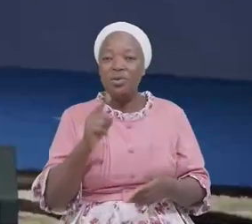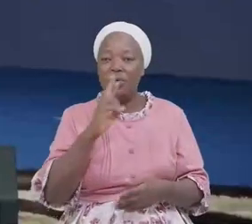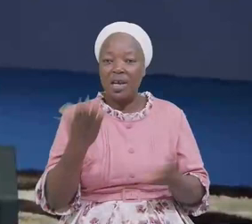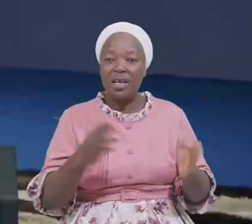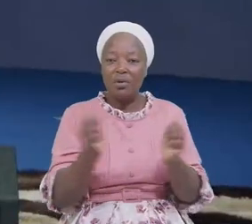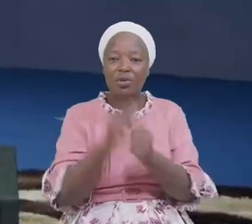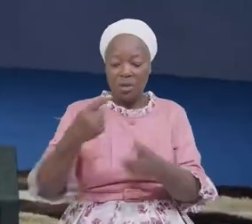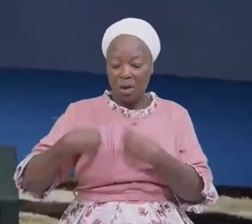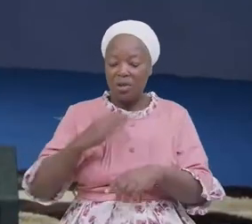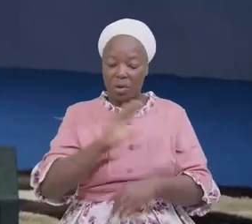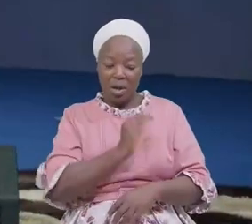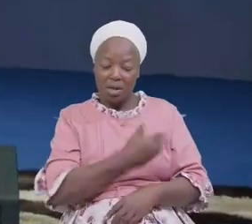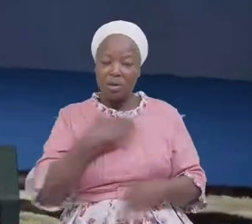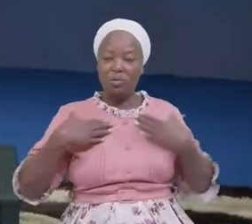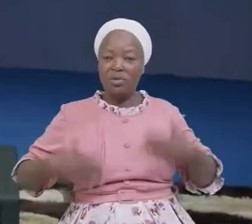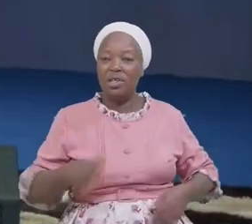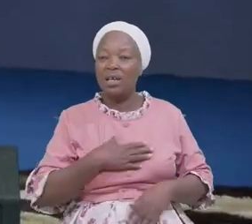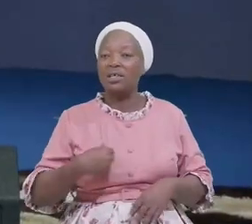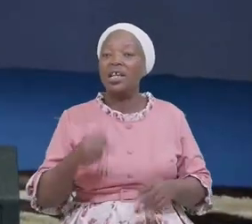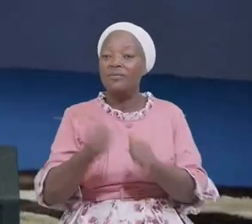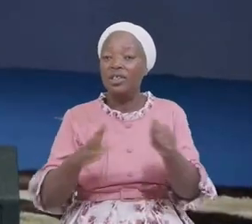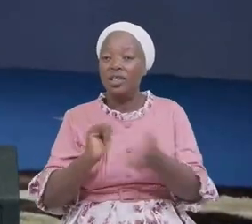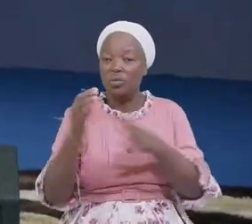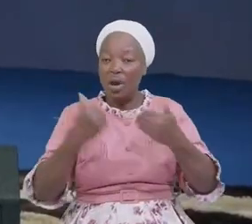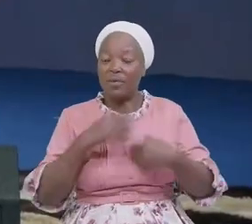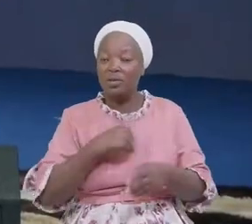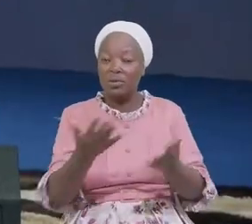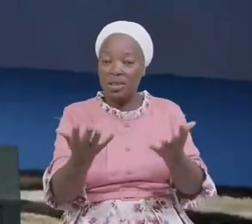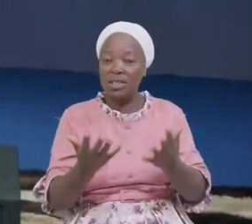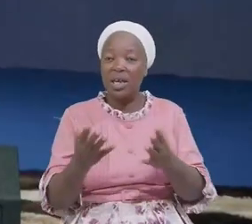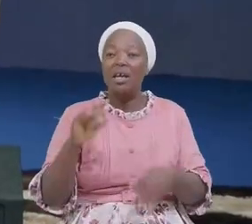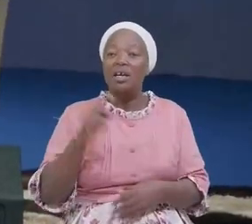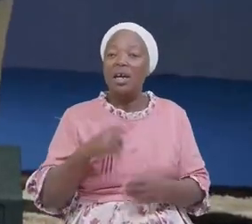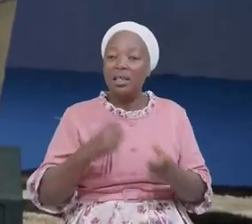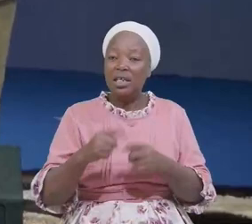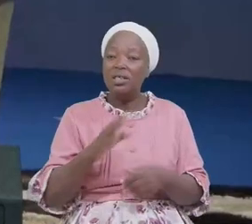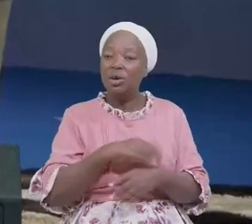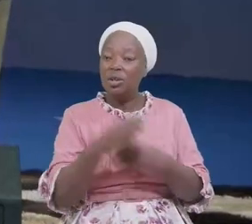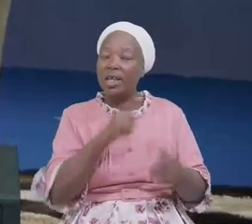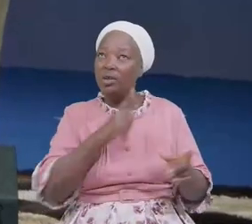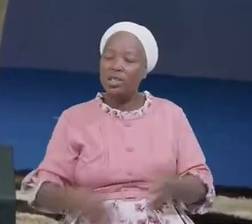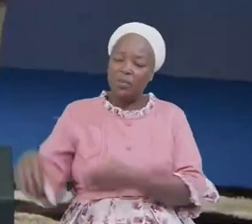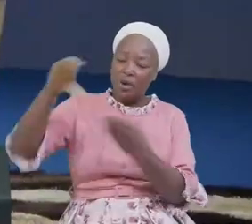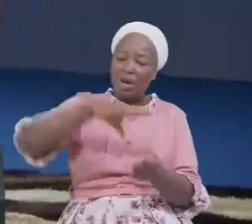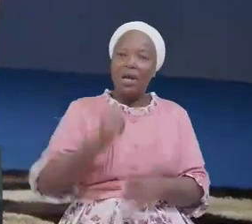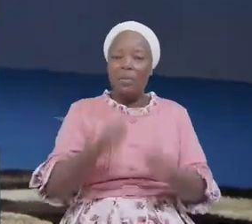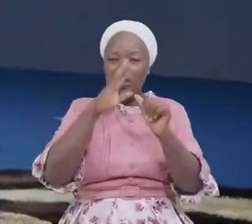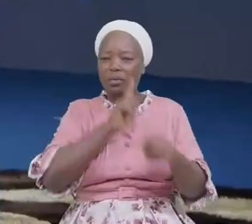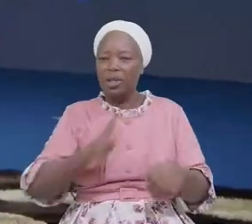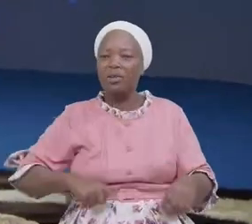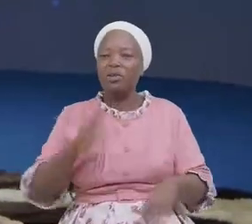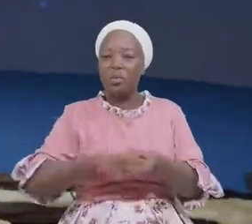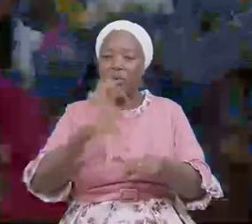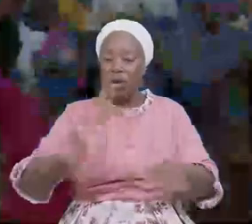tout votre cœur, âme, esprit, âme. Tout ce que vous désirez, le Seigneur va déverser les bénédictions de Dieu sur votre vie ce